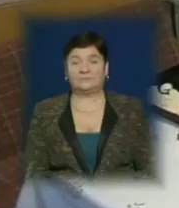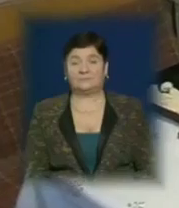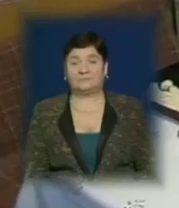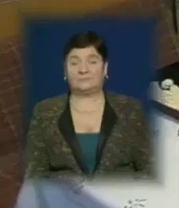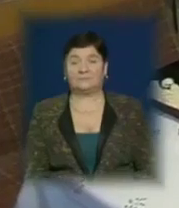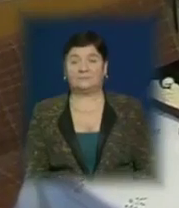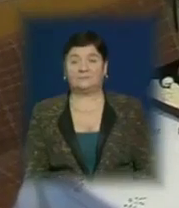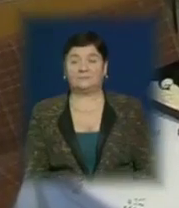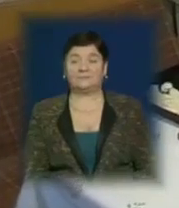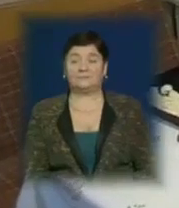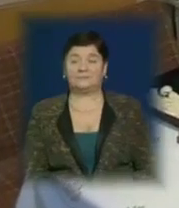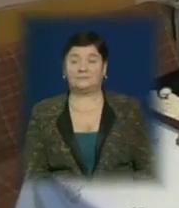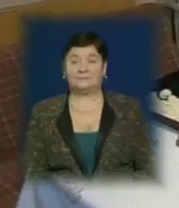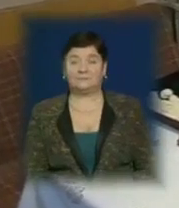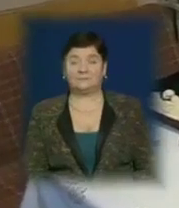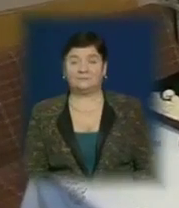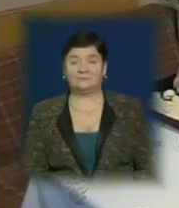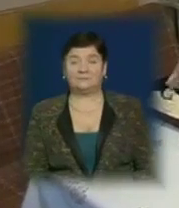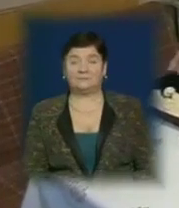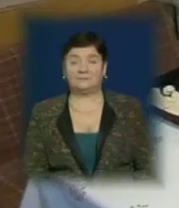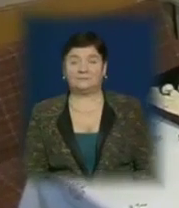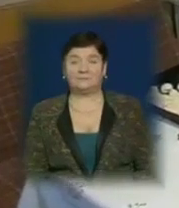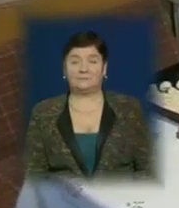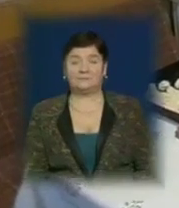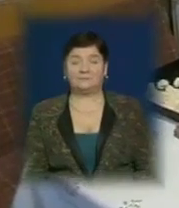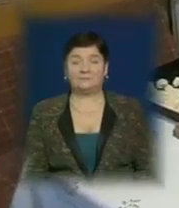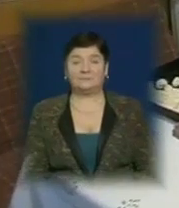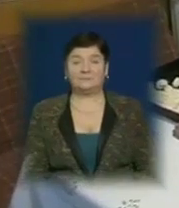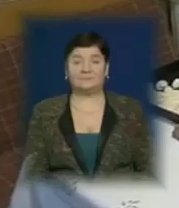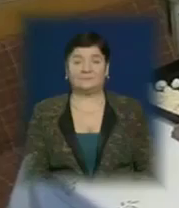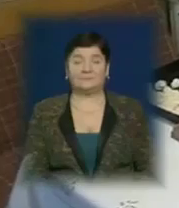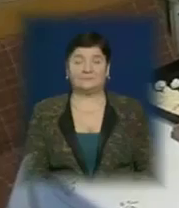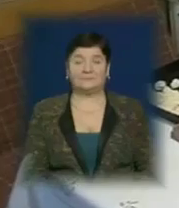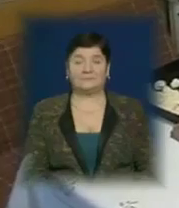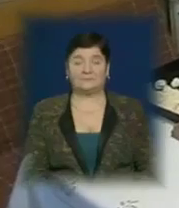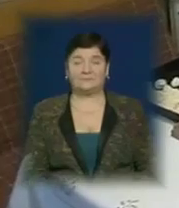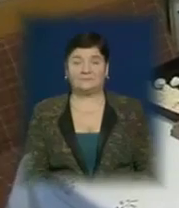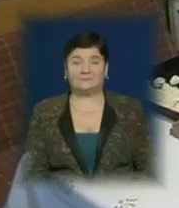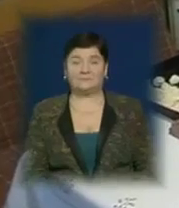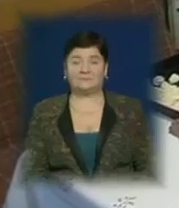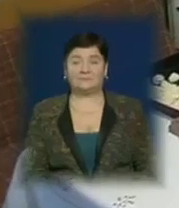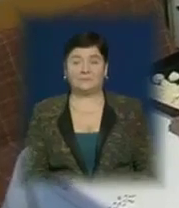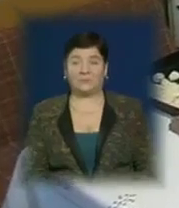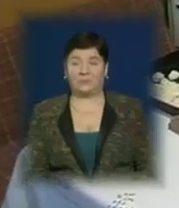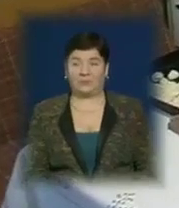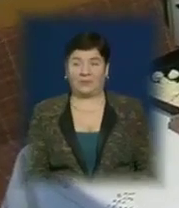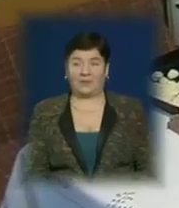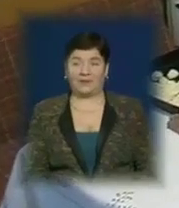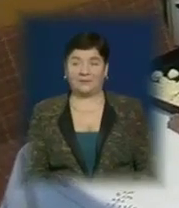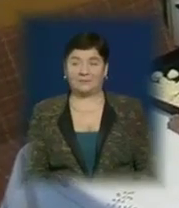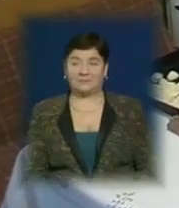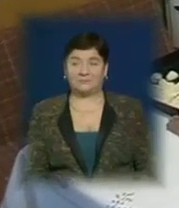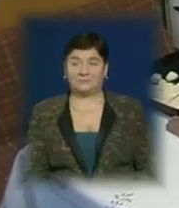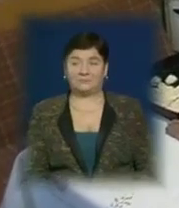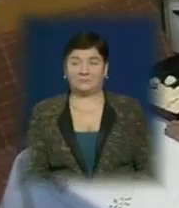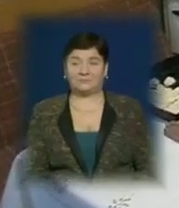шицькі ще от страху трачли. Рекли їм там ангелове,